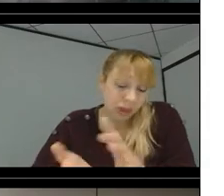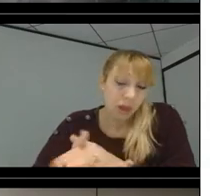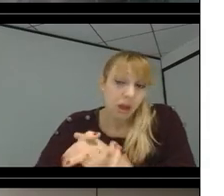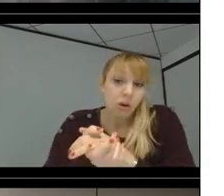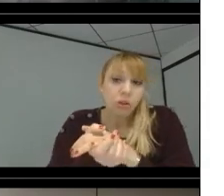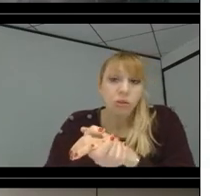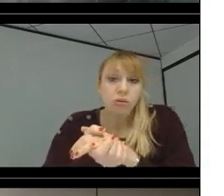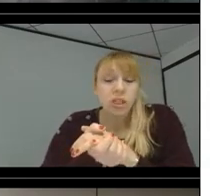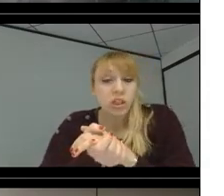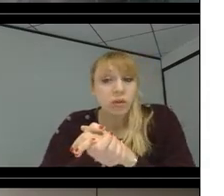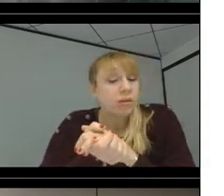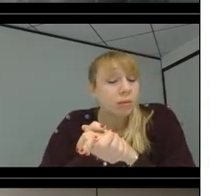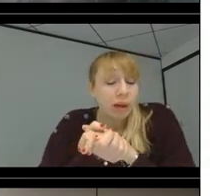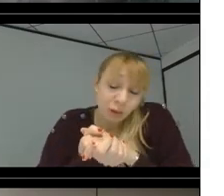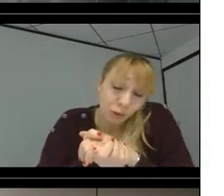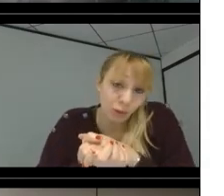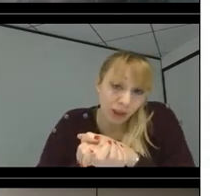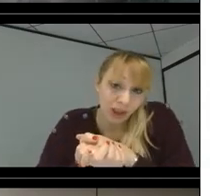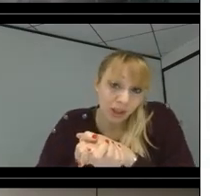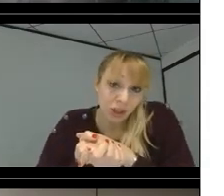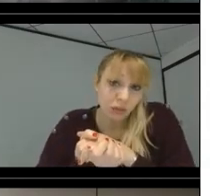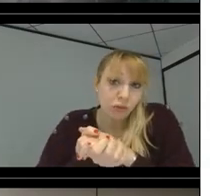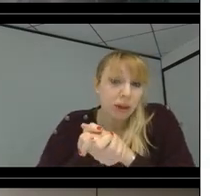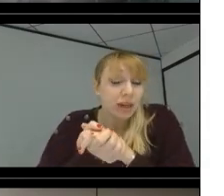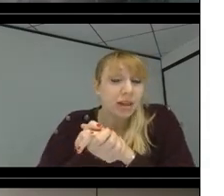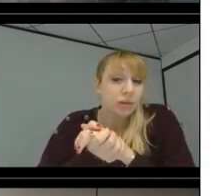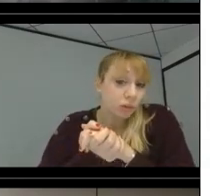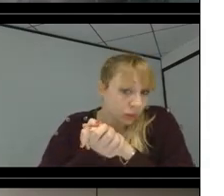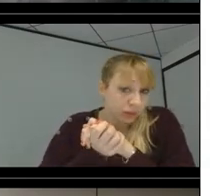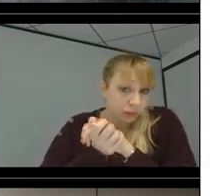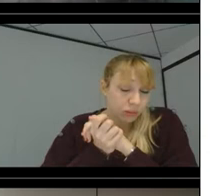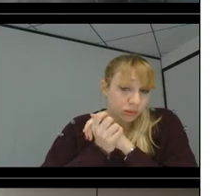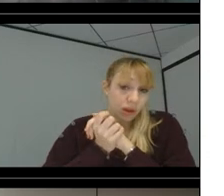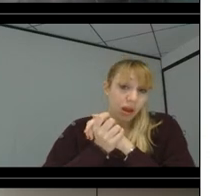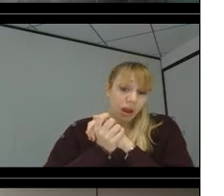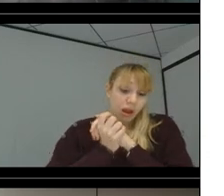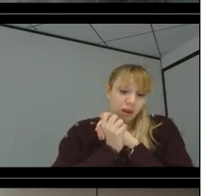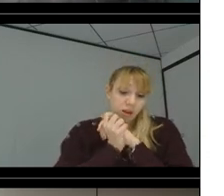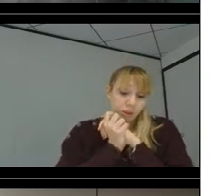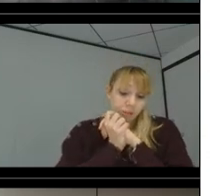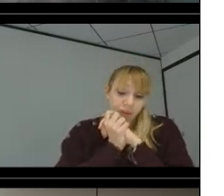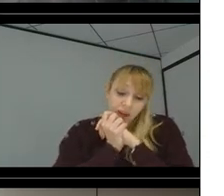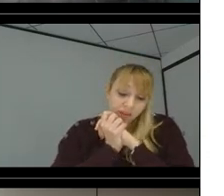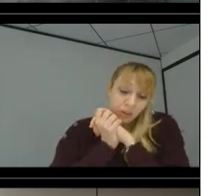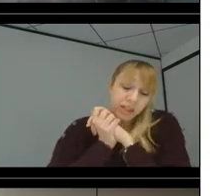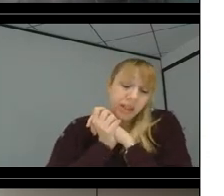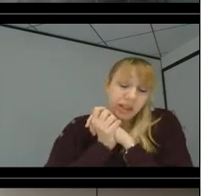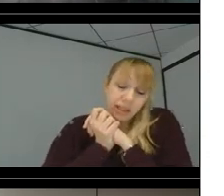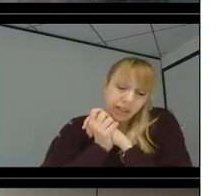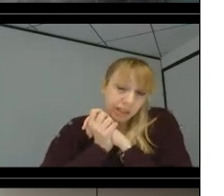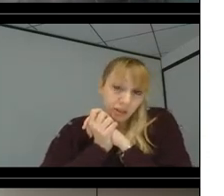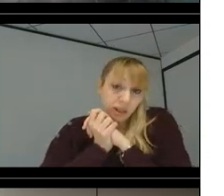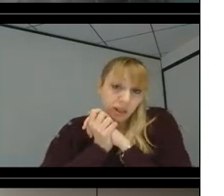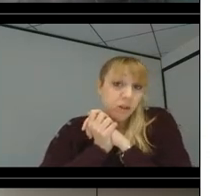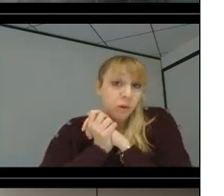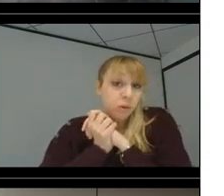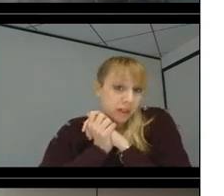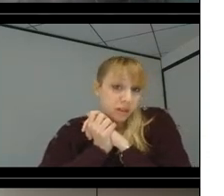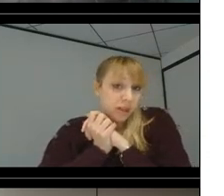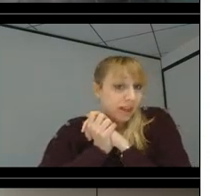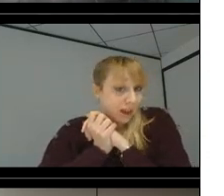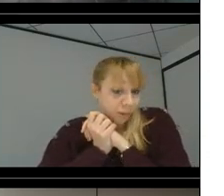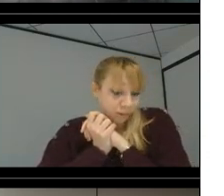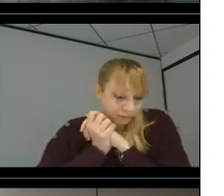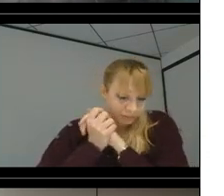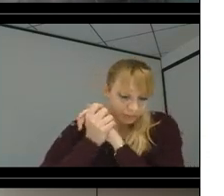tous. Aujourd'hui, je ne veux pas vous parler du corona, je veux vous parler d'un autre virus, un virus qui est très inquiétant et qui se